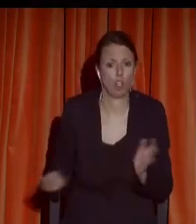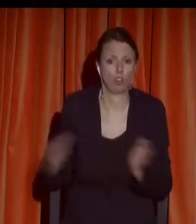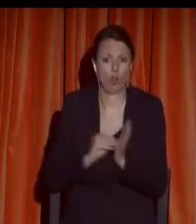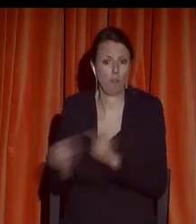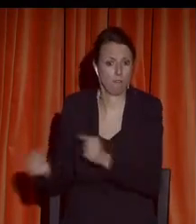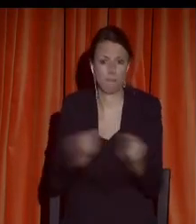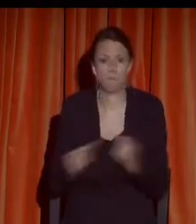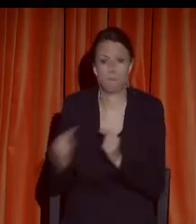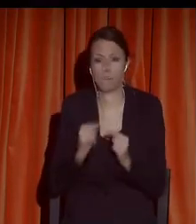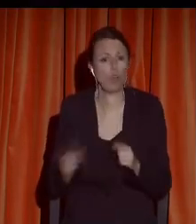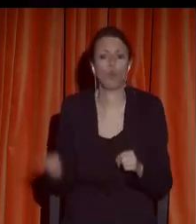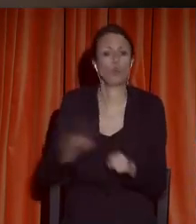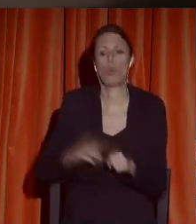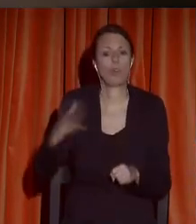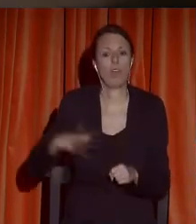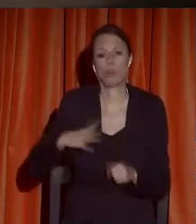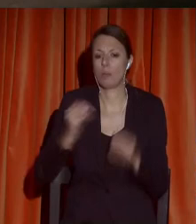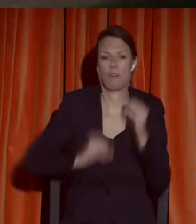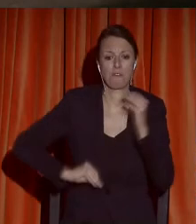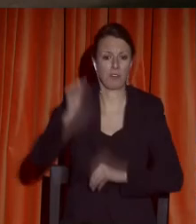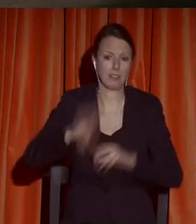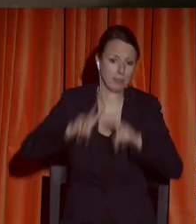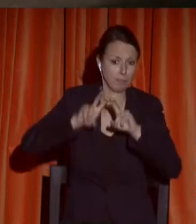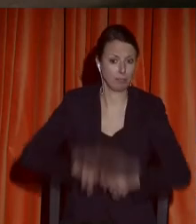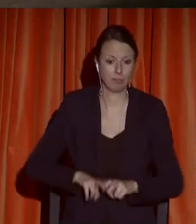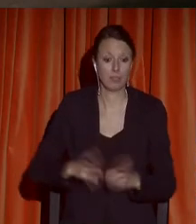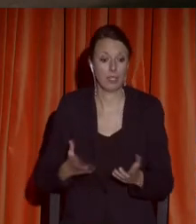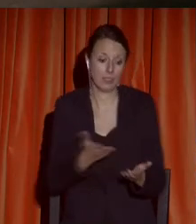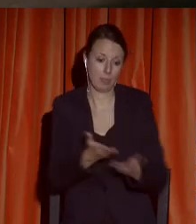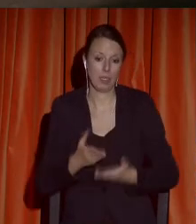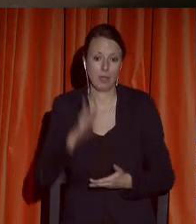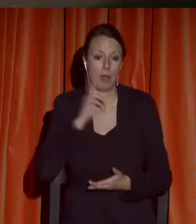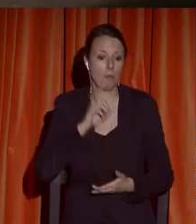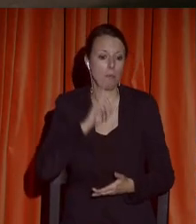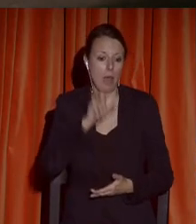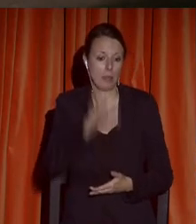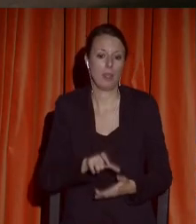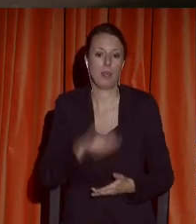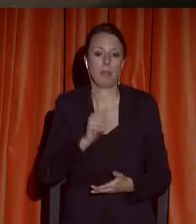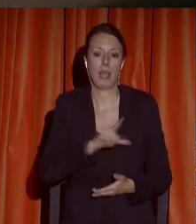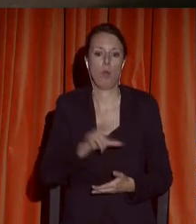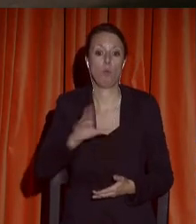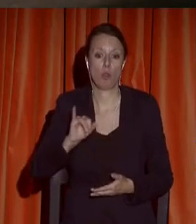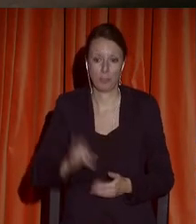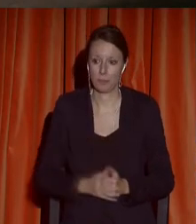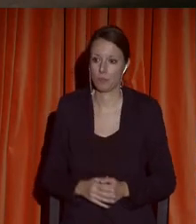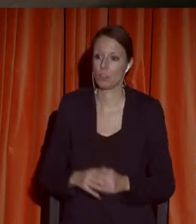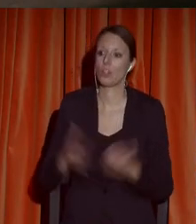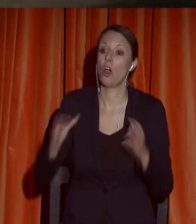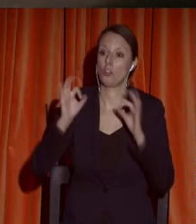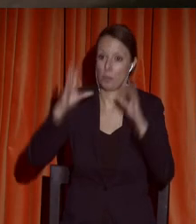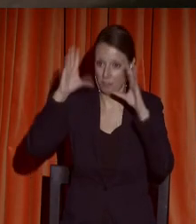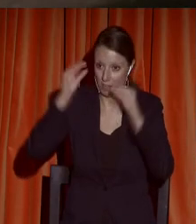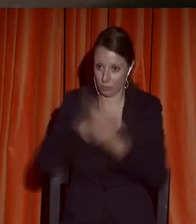jeszcze należałoby może wzmocnić? Bardzo proszę, pan Michał Boń. Dobry wieczór Państwu, dziękuję